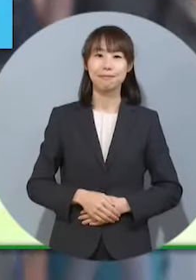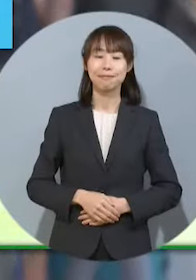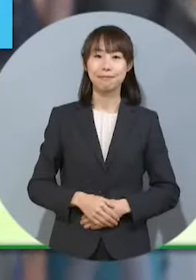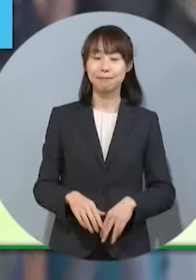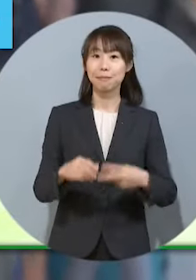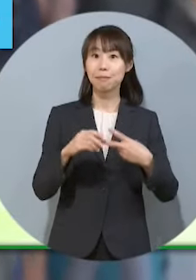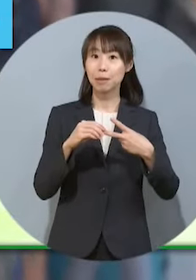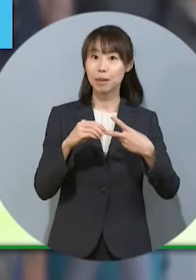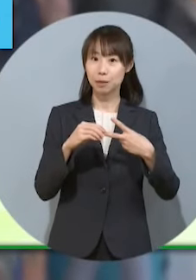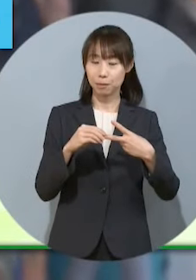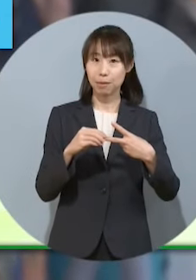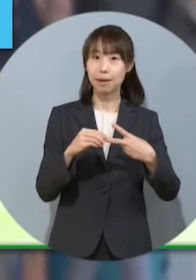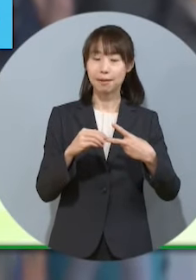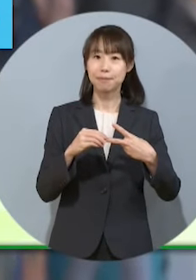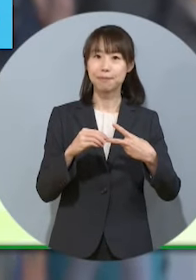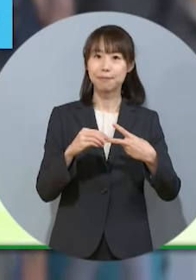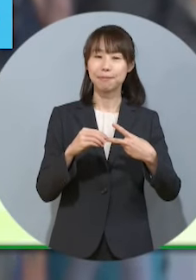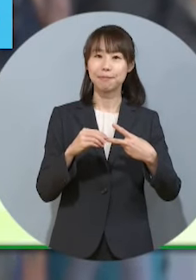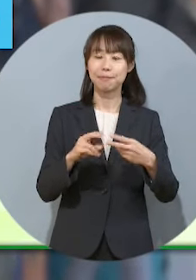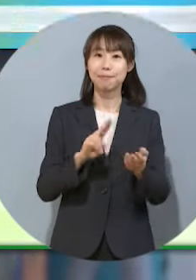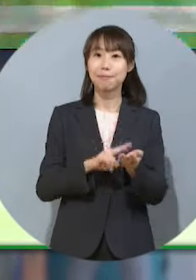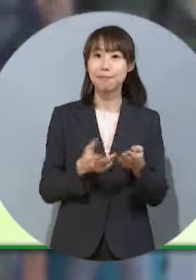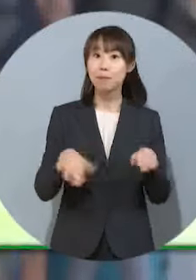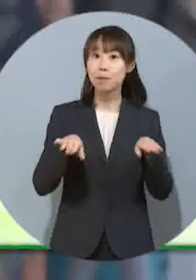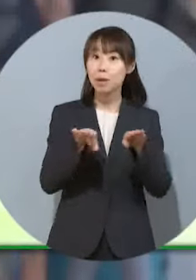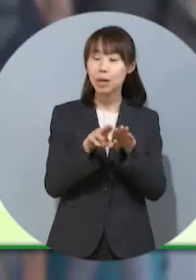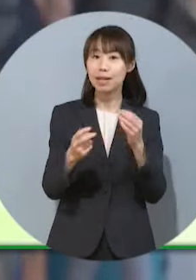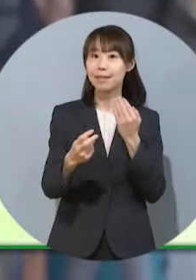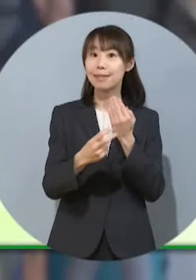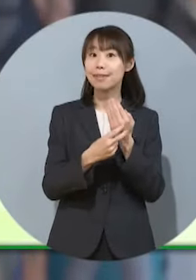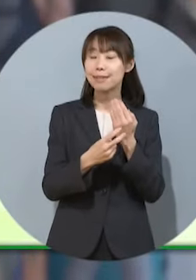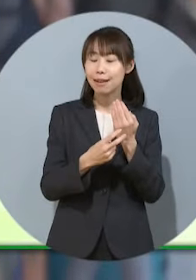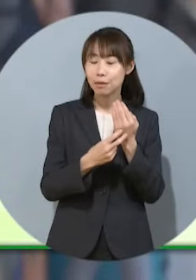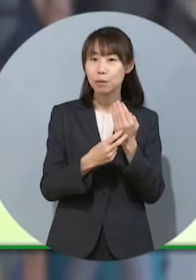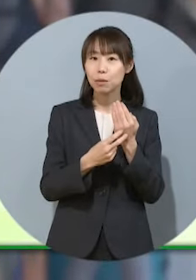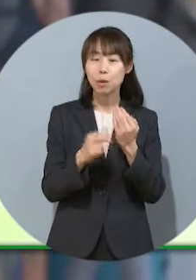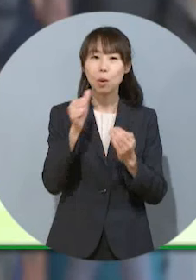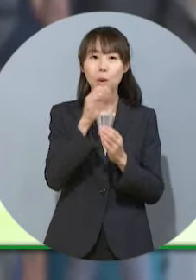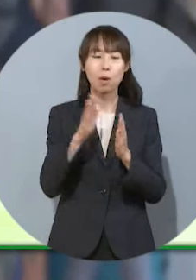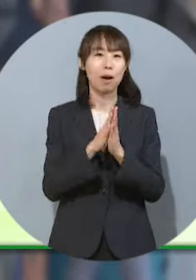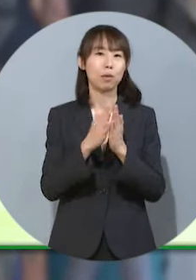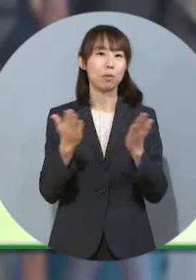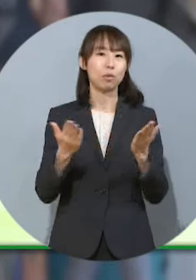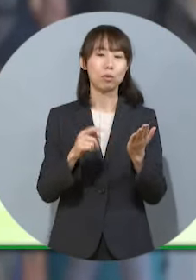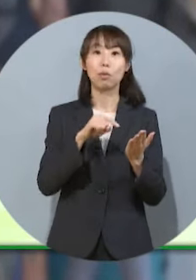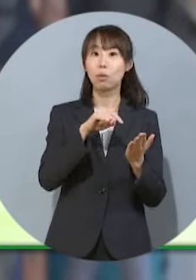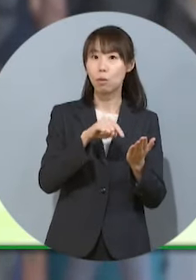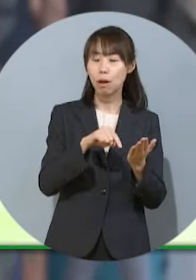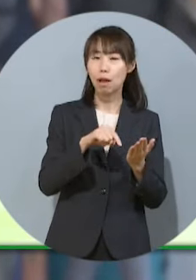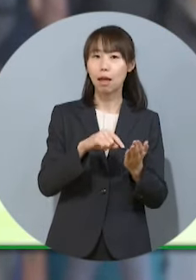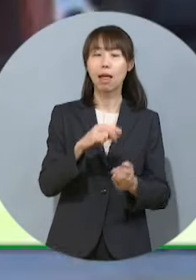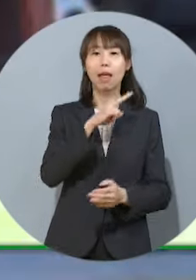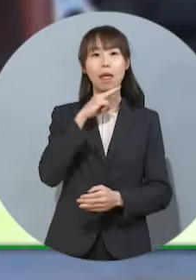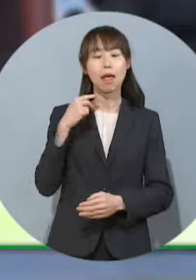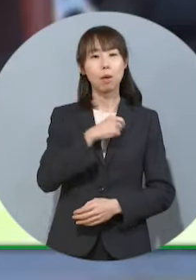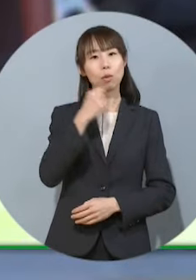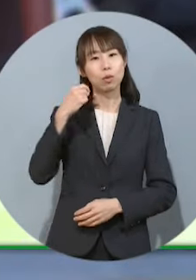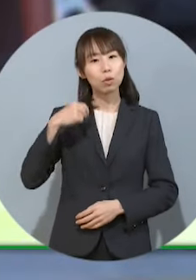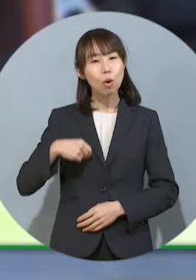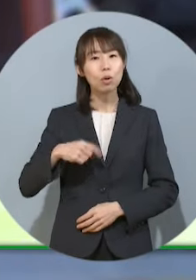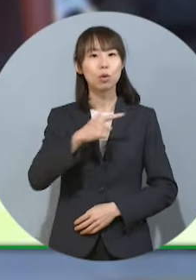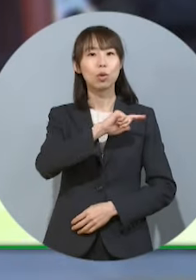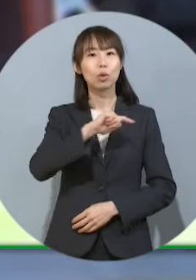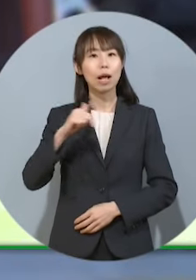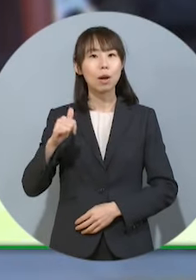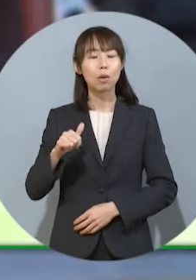東京を訪れる外国人の方へ、医療機関受診のための多言語ガイドは5